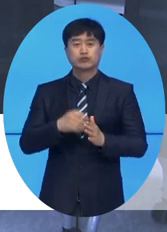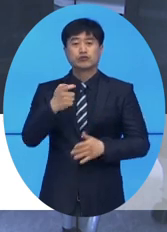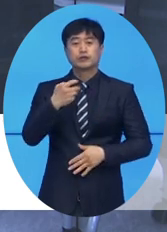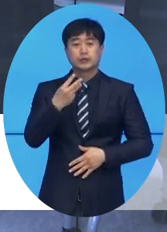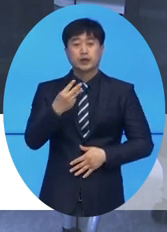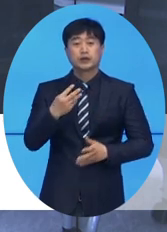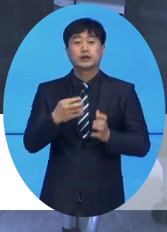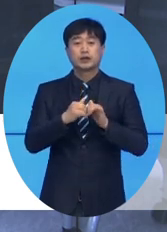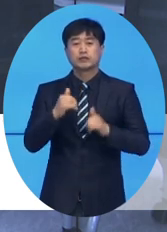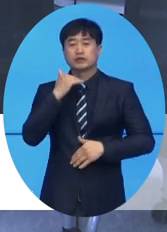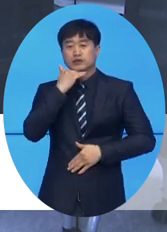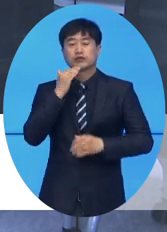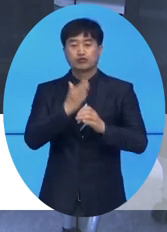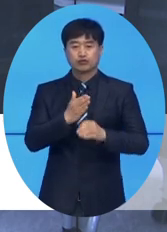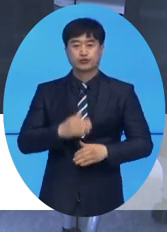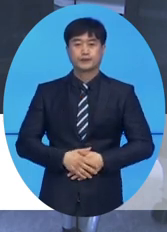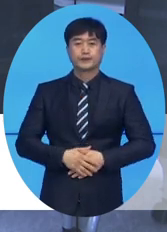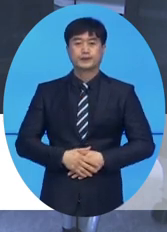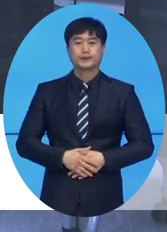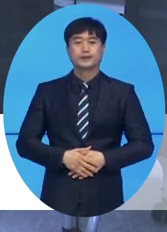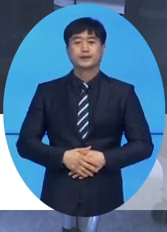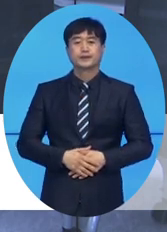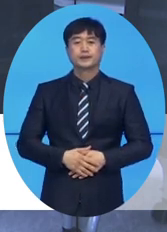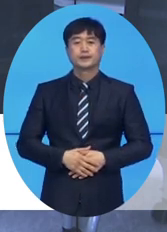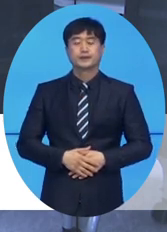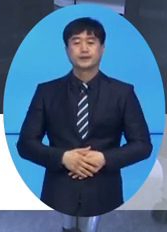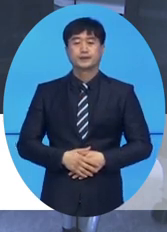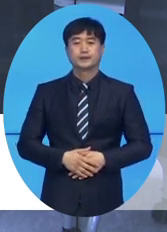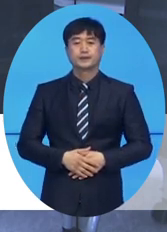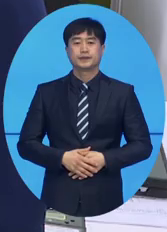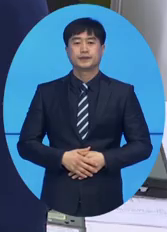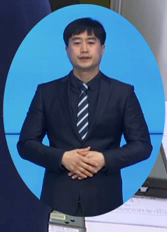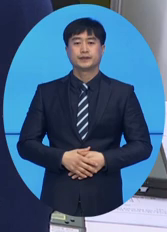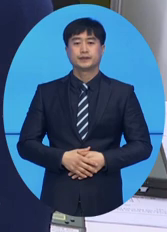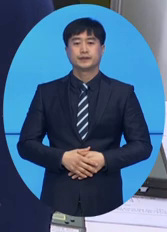피해자가 상담을 기다리고 있습니다. 자세한 내용 리포트로 보시죠.